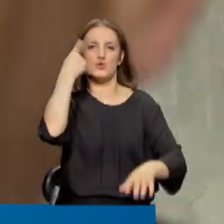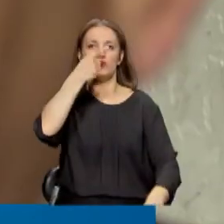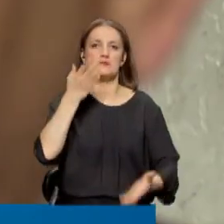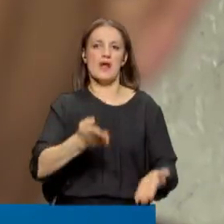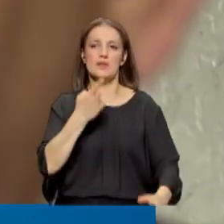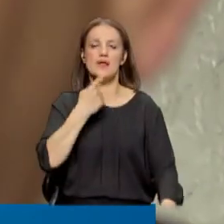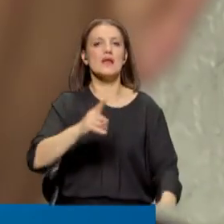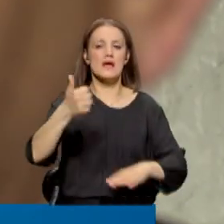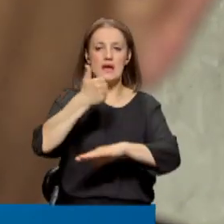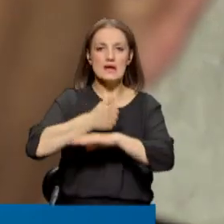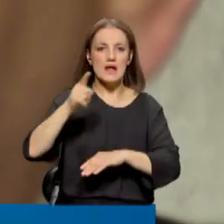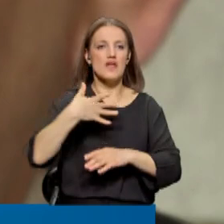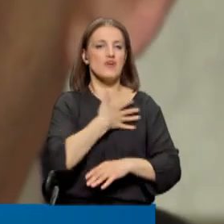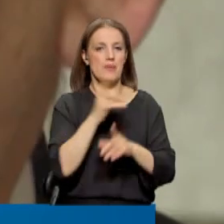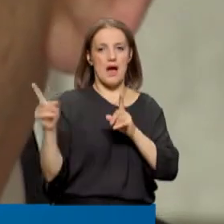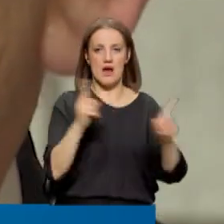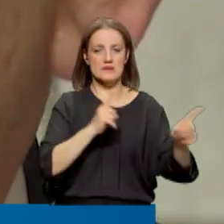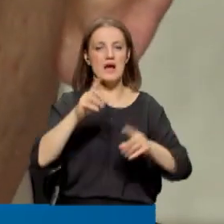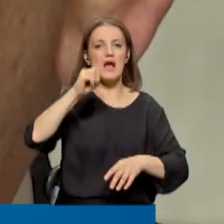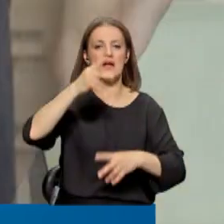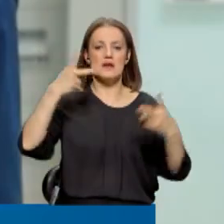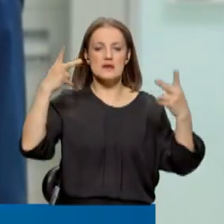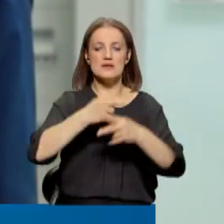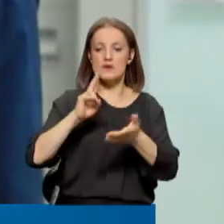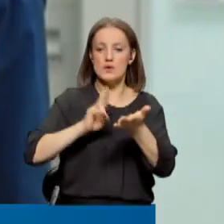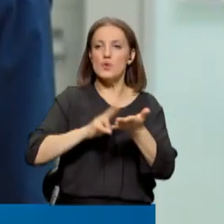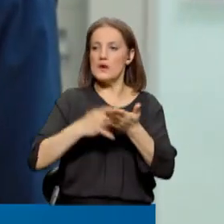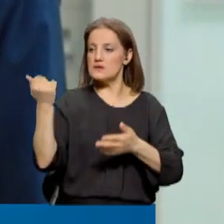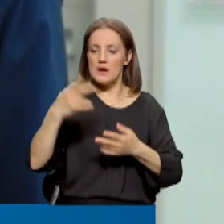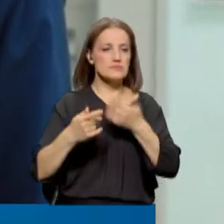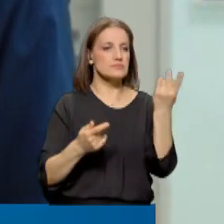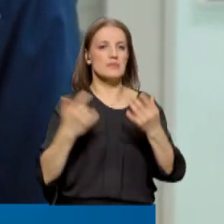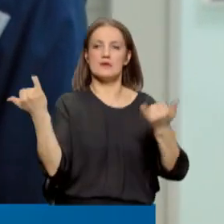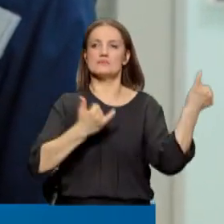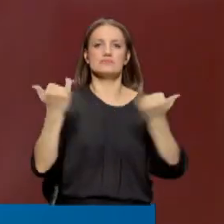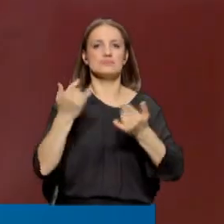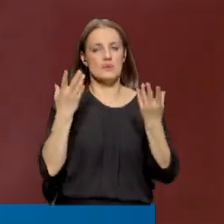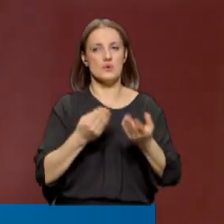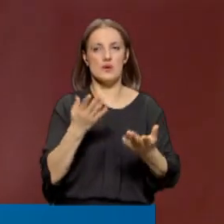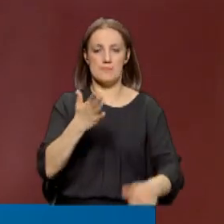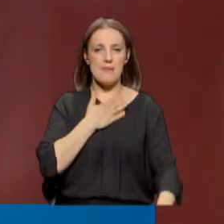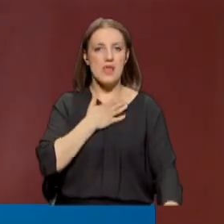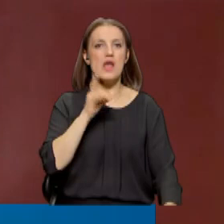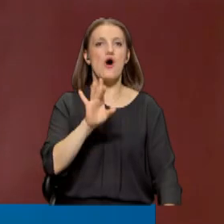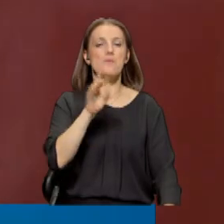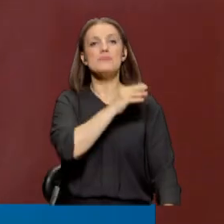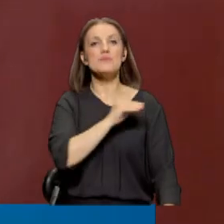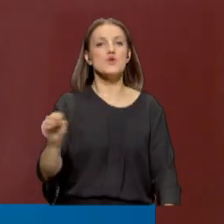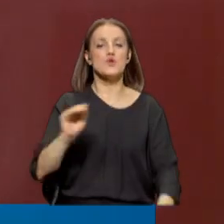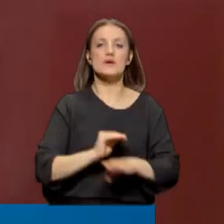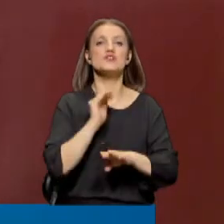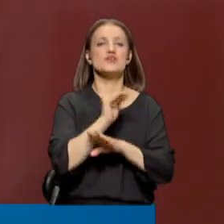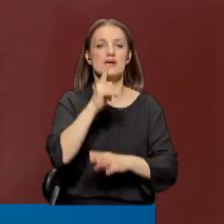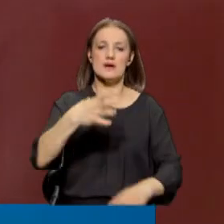dedi. İktidarla CHP arasında elektriği kesik abone sayısının polemiği ateşlendi. Ben 15 milyonun